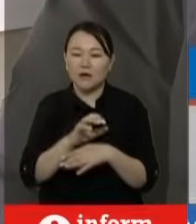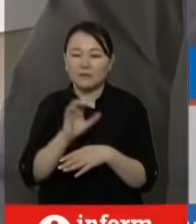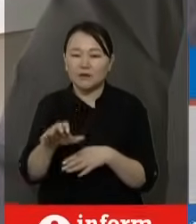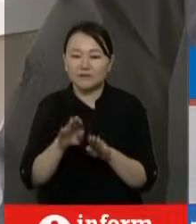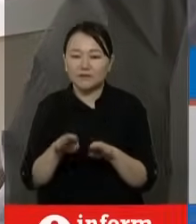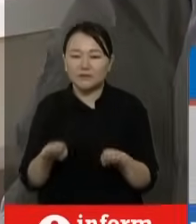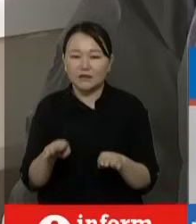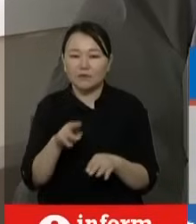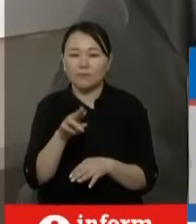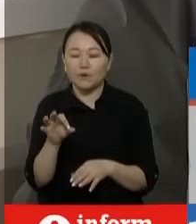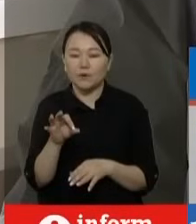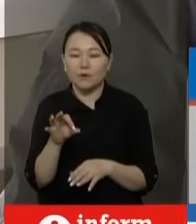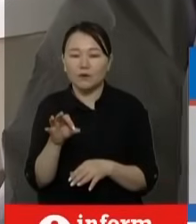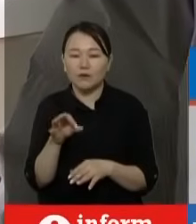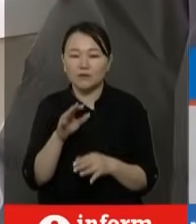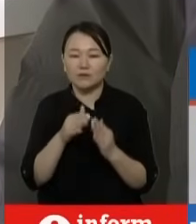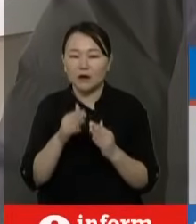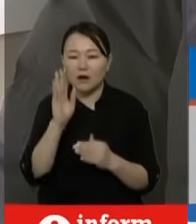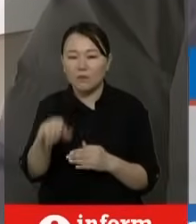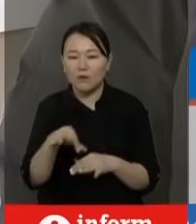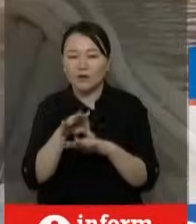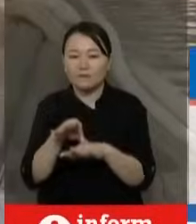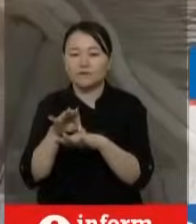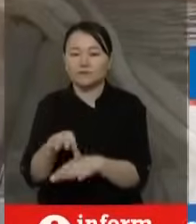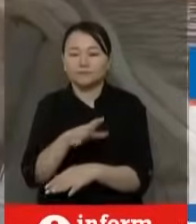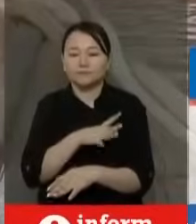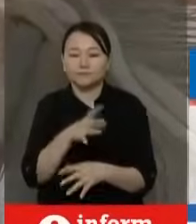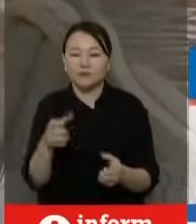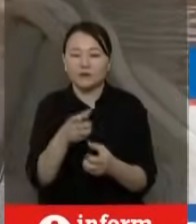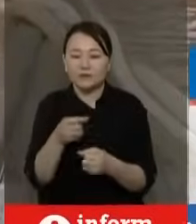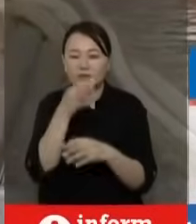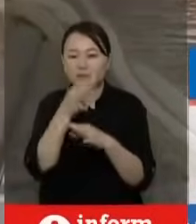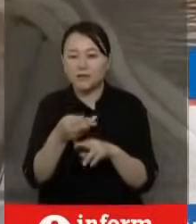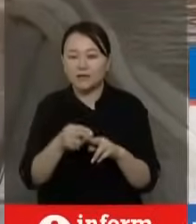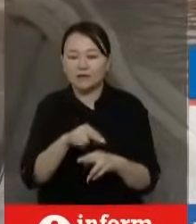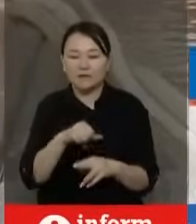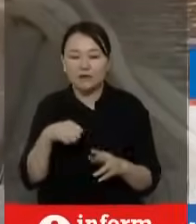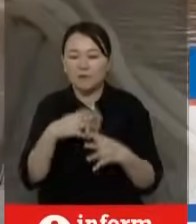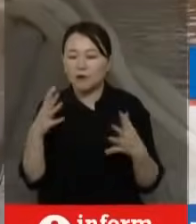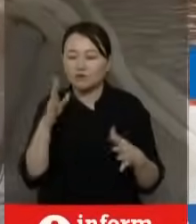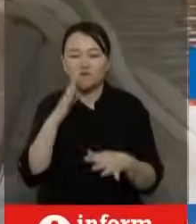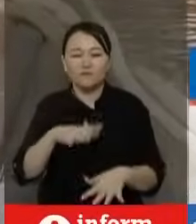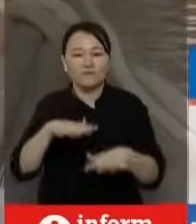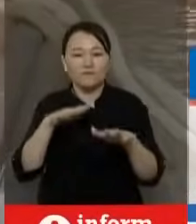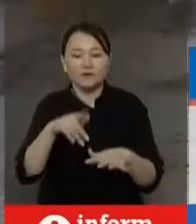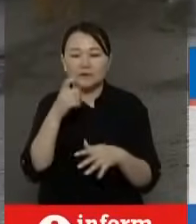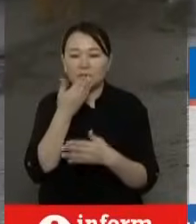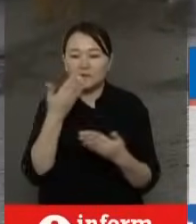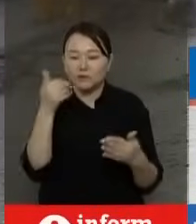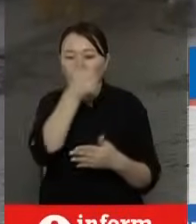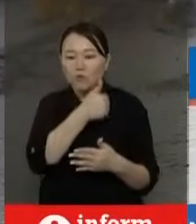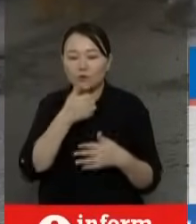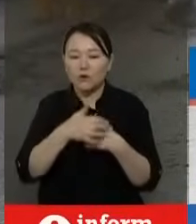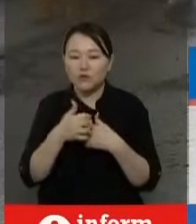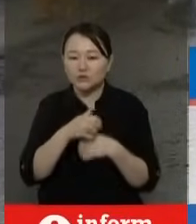детей домой, перевезли, отвезли. Спасатели признают, это самый большой паводок в Кокшетау за последние годы. Сейчас на